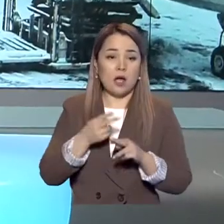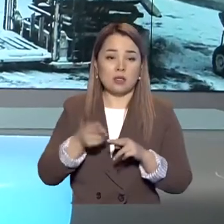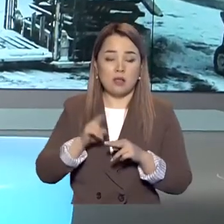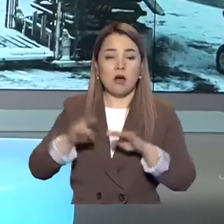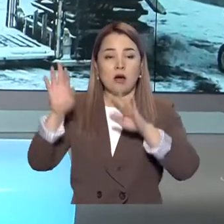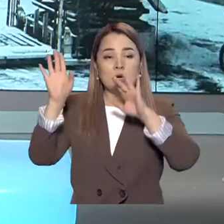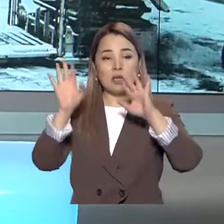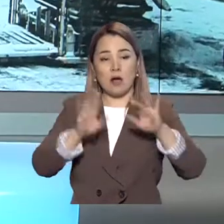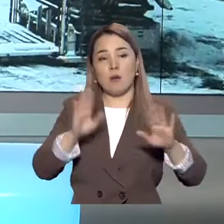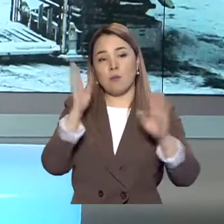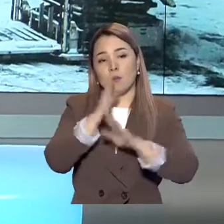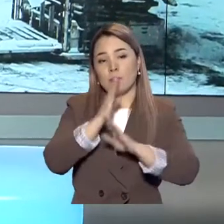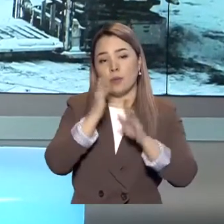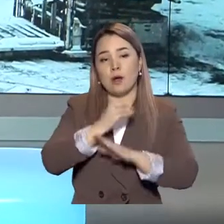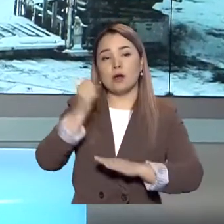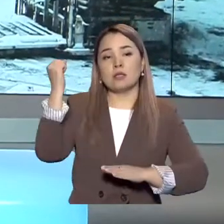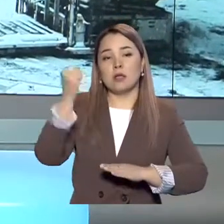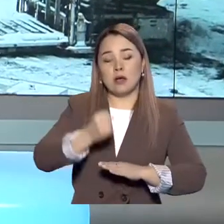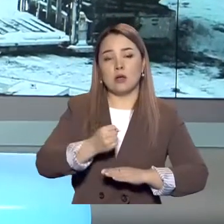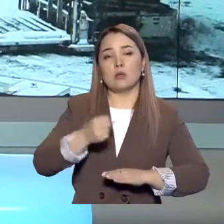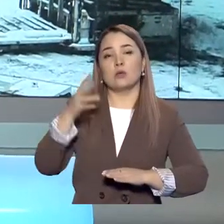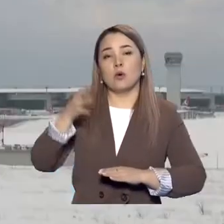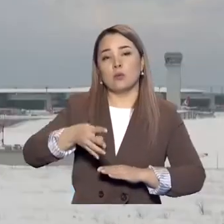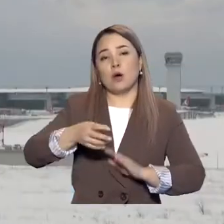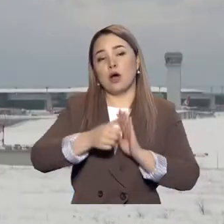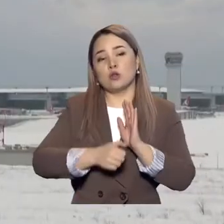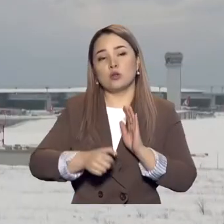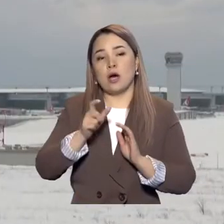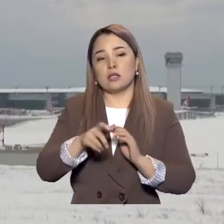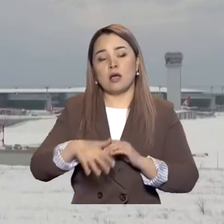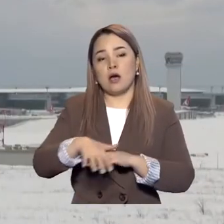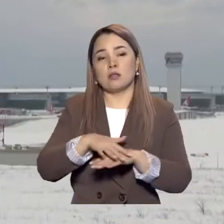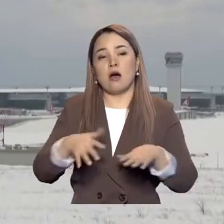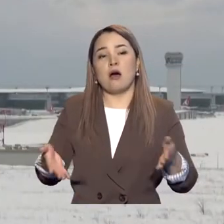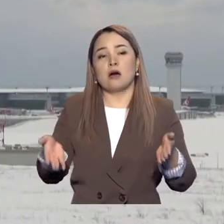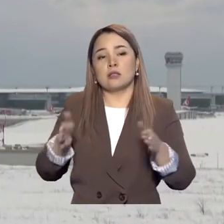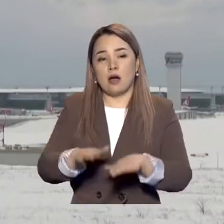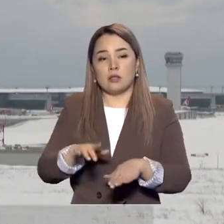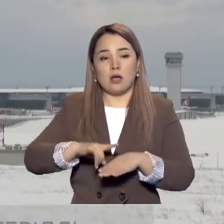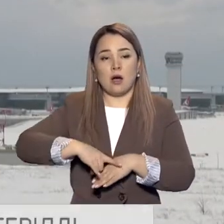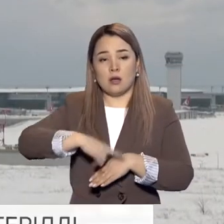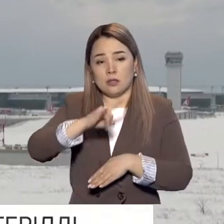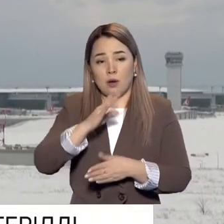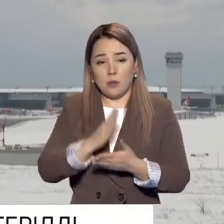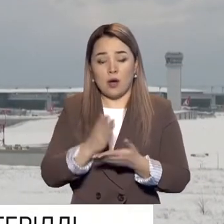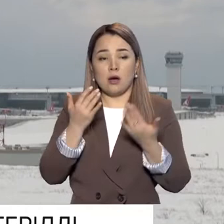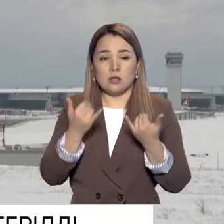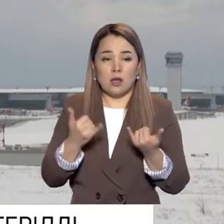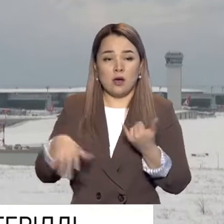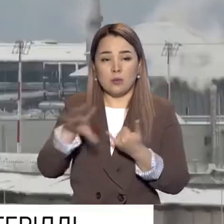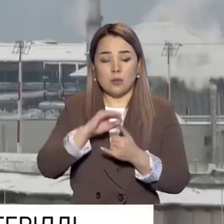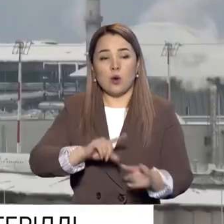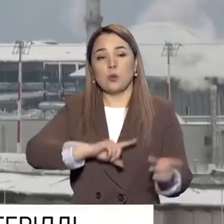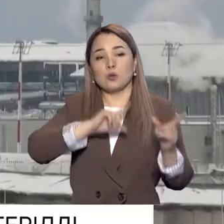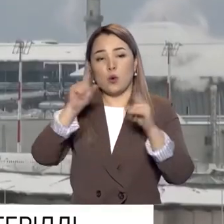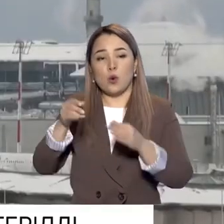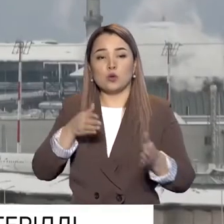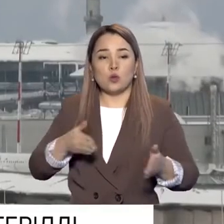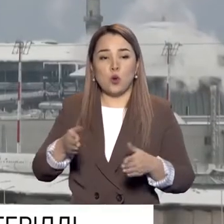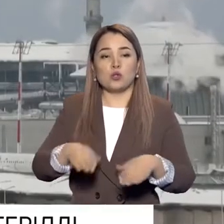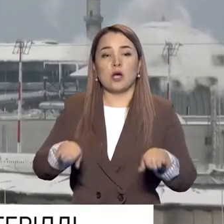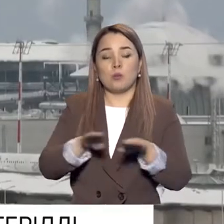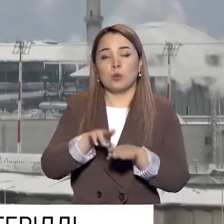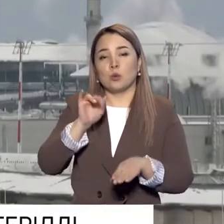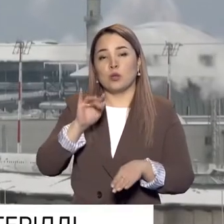қалың қар жаууы себеп. 4600-дей жолаушы терминалда қалып қойған. Әуе айлағына апаратын барлық жолдар жабылды.